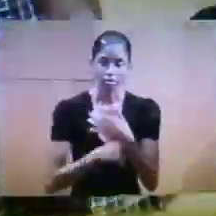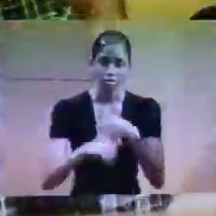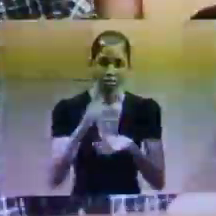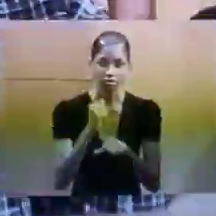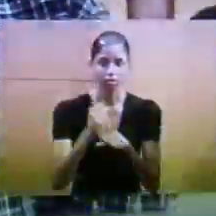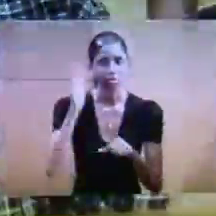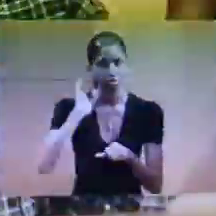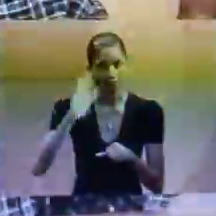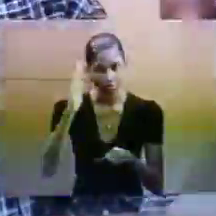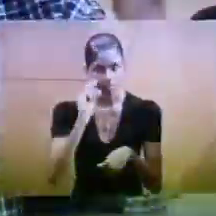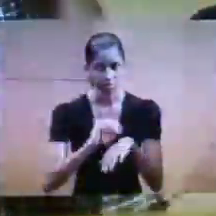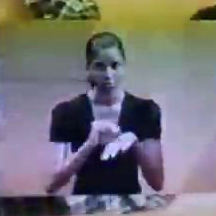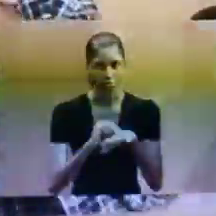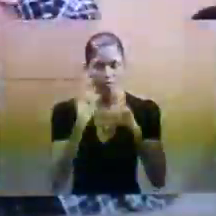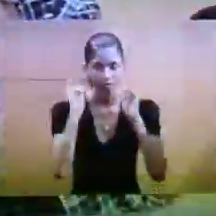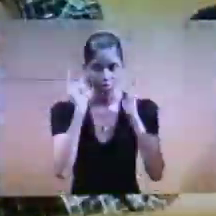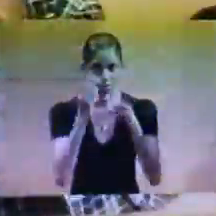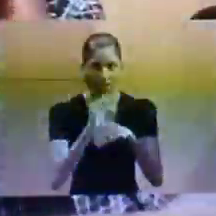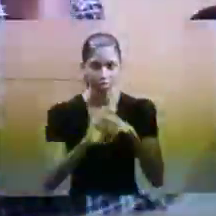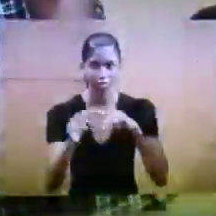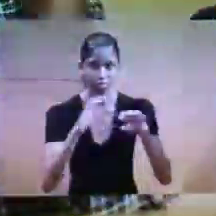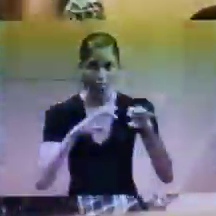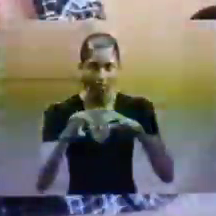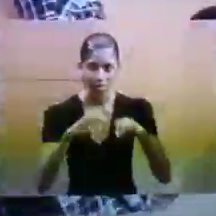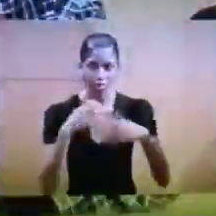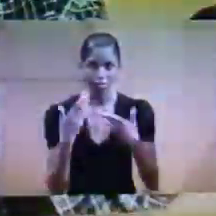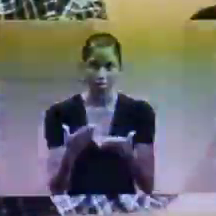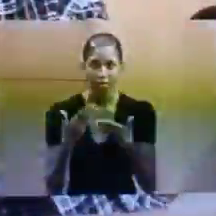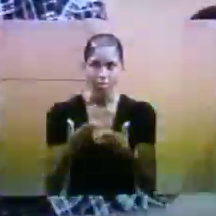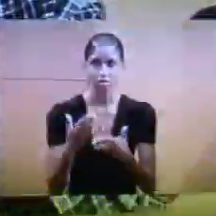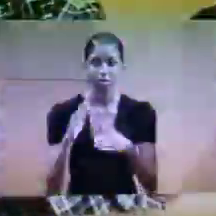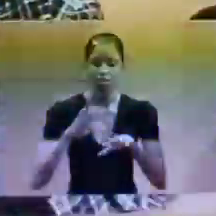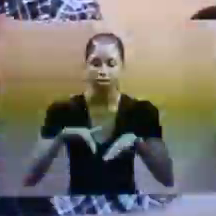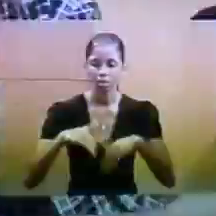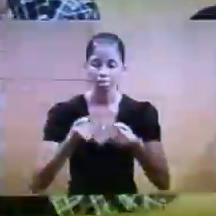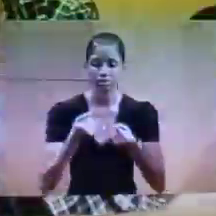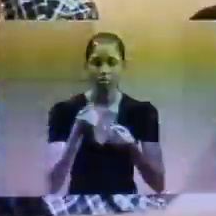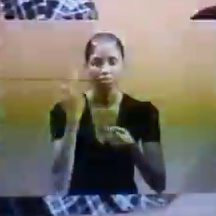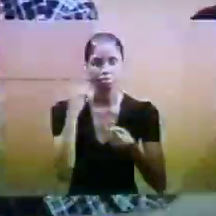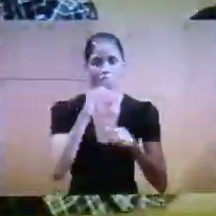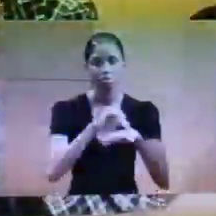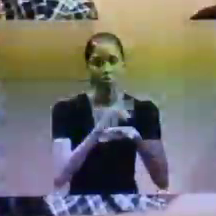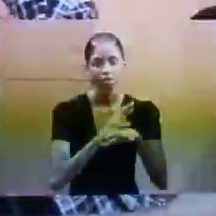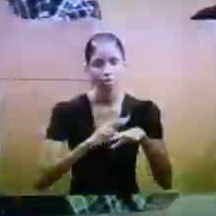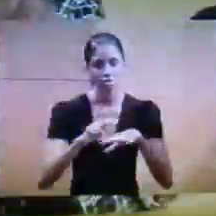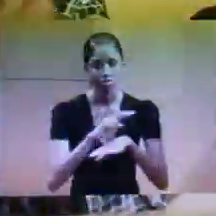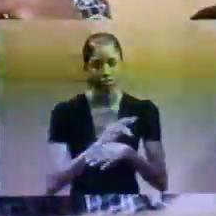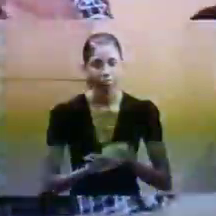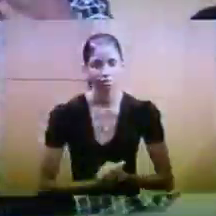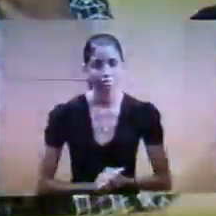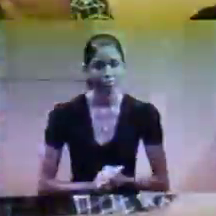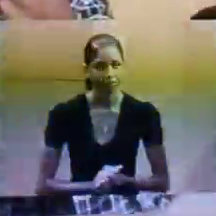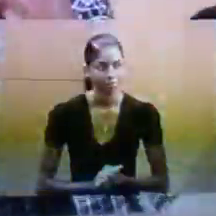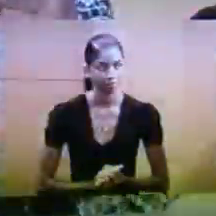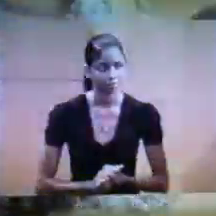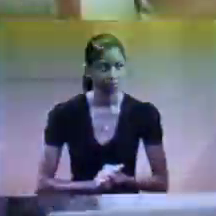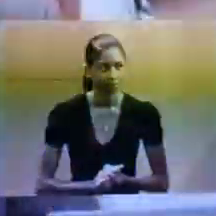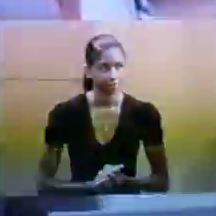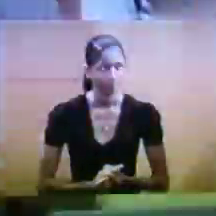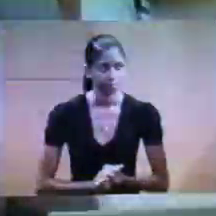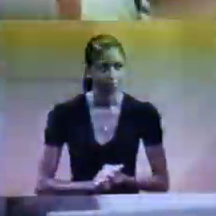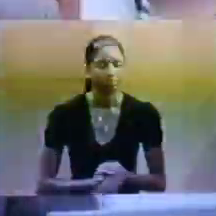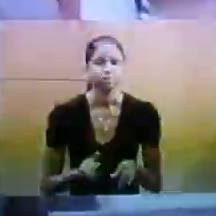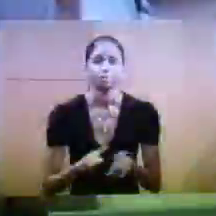avant c'était le conseil général qui faisait la répartition, maintenant c'est transféré au conseil régional. Oui, merci. Et puis en